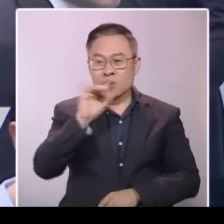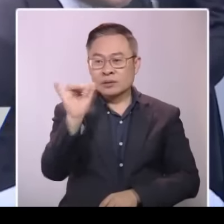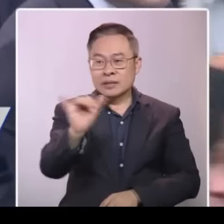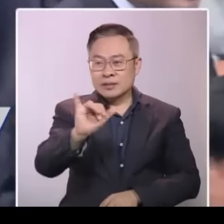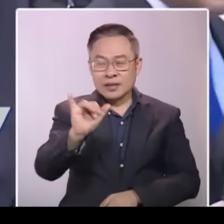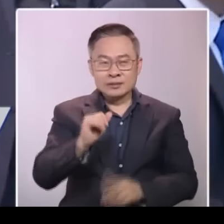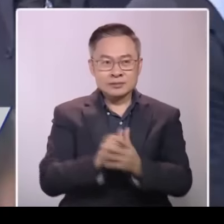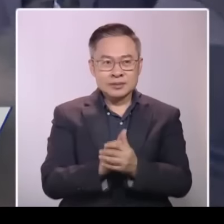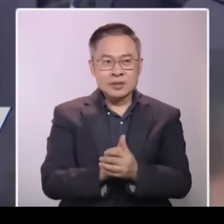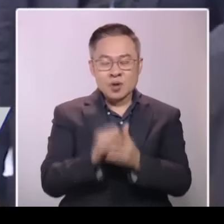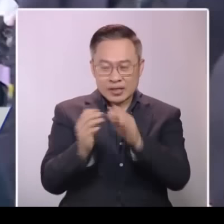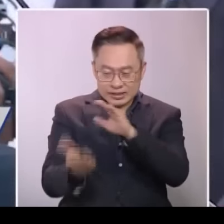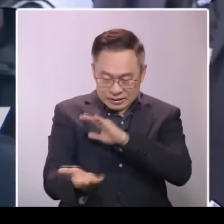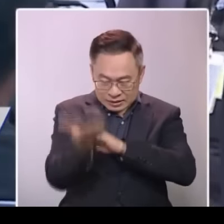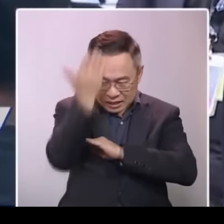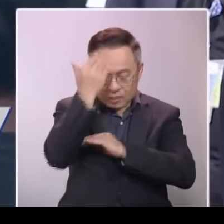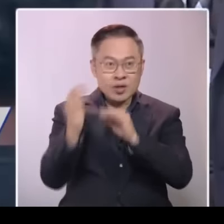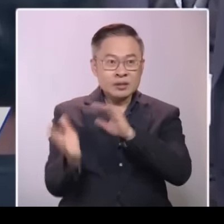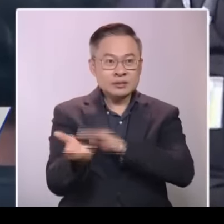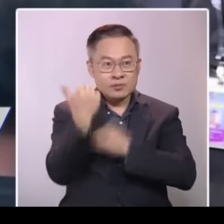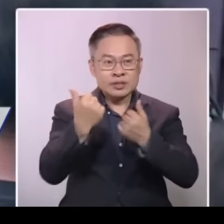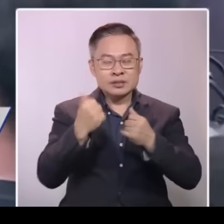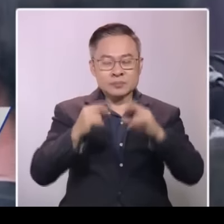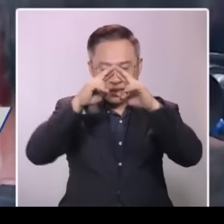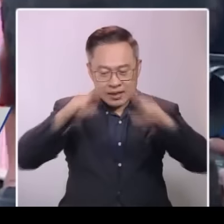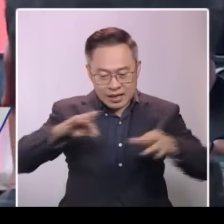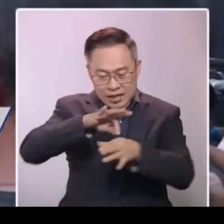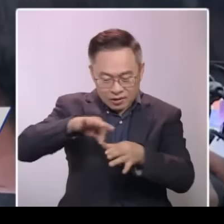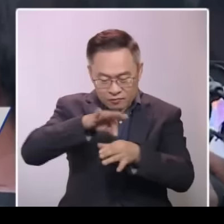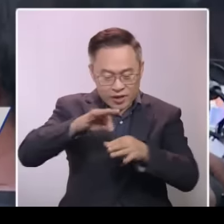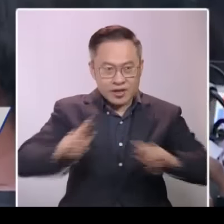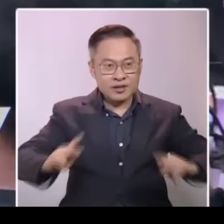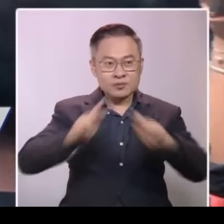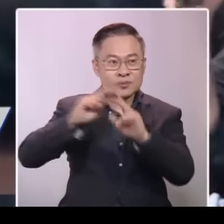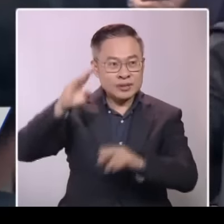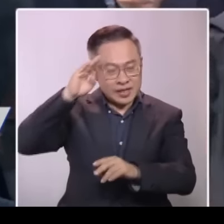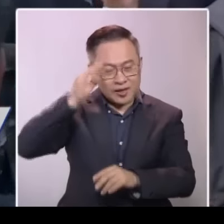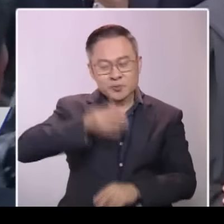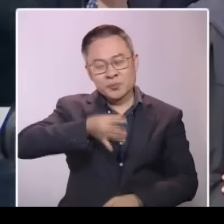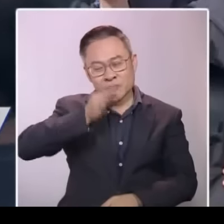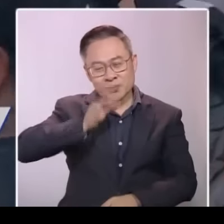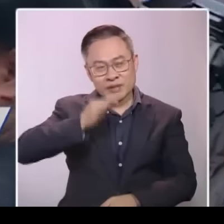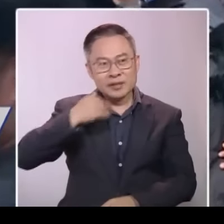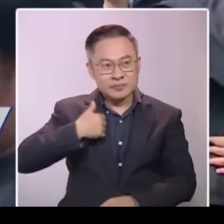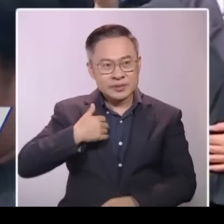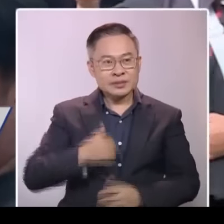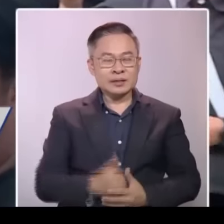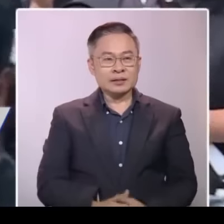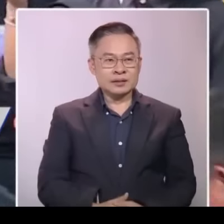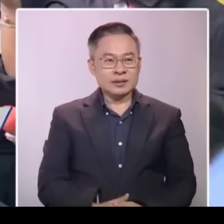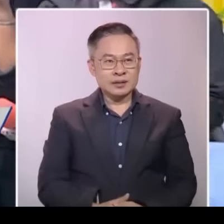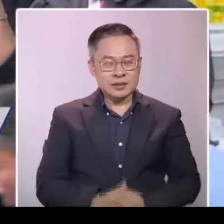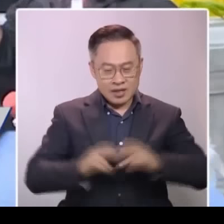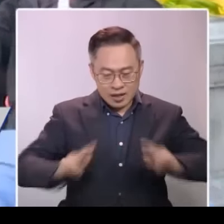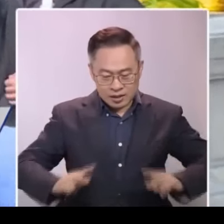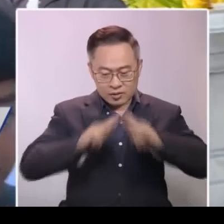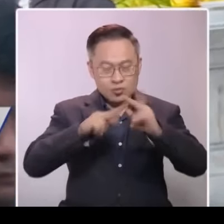มานั่งกินกาแฟที่กรมสวัสดิการนะครับผม ก่อนหน้านั้นคุณภูมิธรรมบอกว่าพาณิชย์ผมก็รักไม่ใช่หร